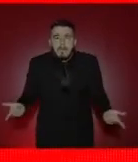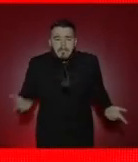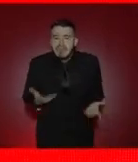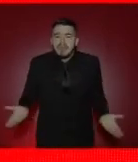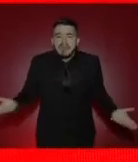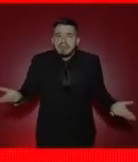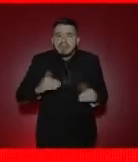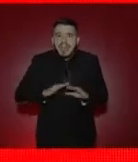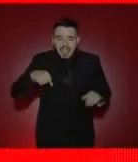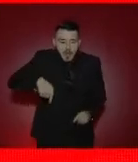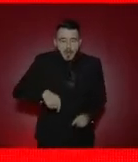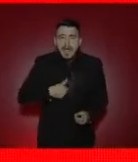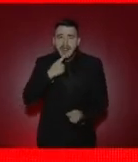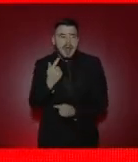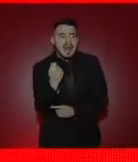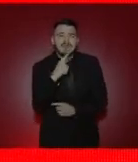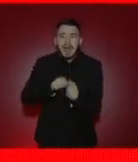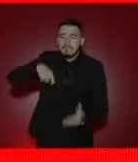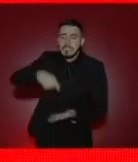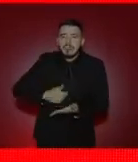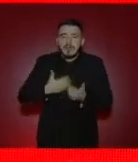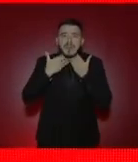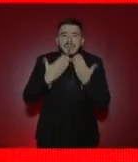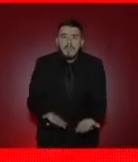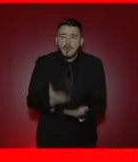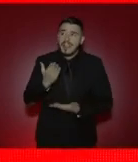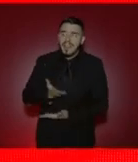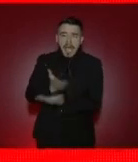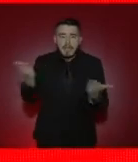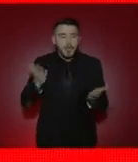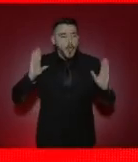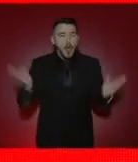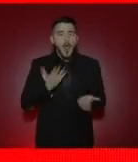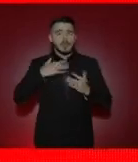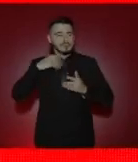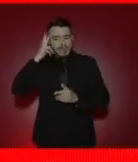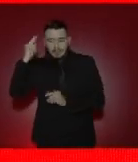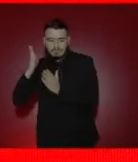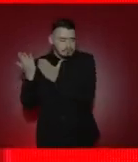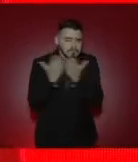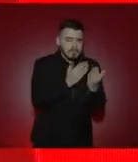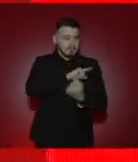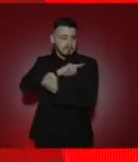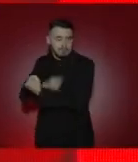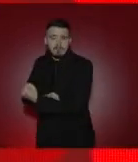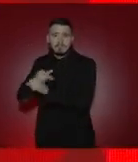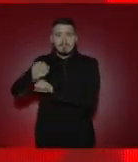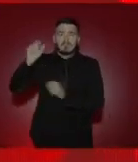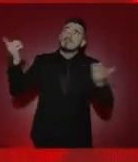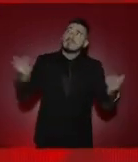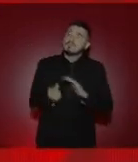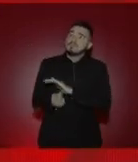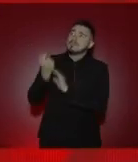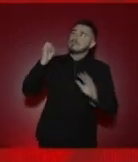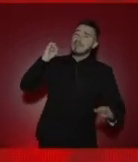προσφέρουν ό,τι έχουν μέσα τους, όλη τη δύναμη, την επένδυση που κάναν στις σπουδές τους για να αναπτυχθούν ξένες χώρες. Οι